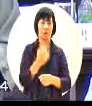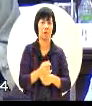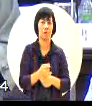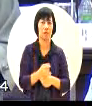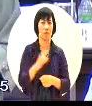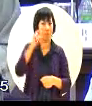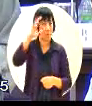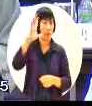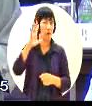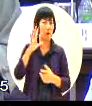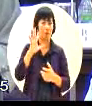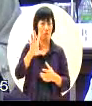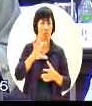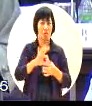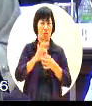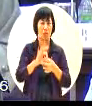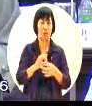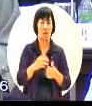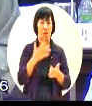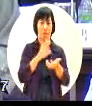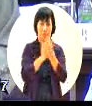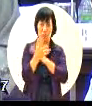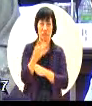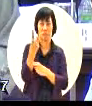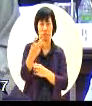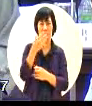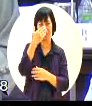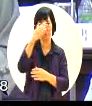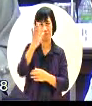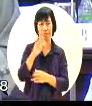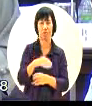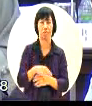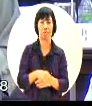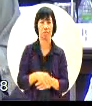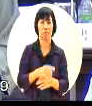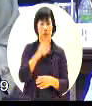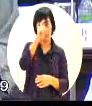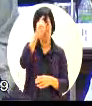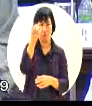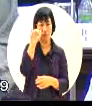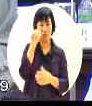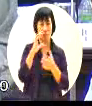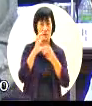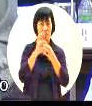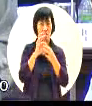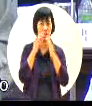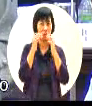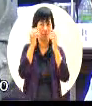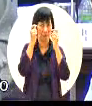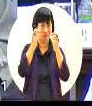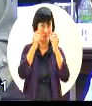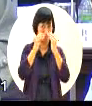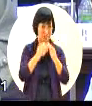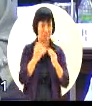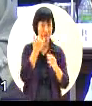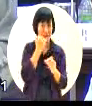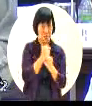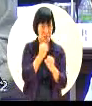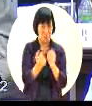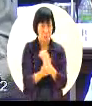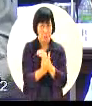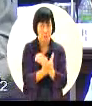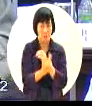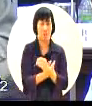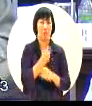造三赢，这拢伫进行中。但是我希望咱的地政局、都市发展局，这个部分速度要加较